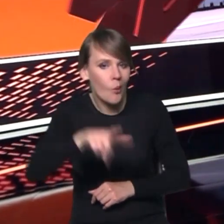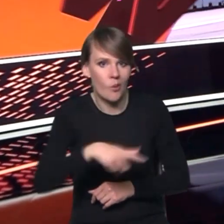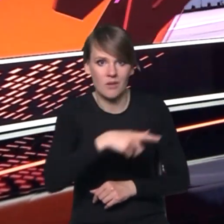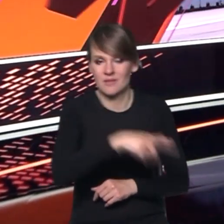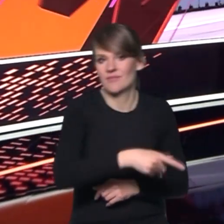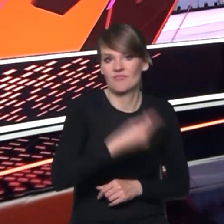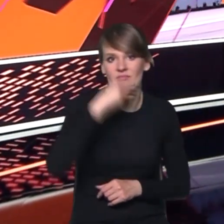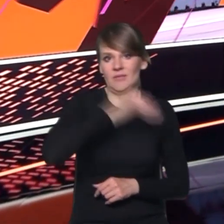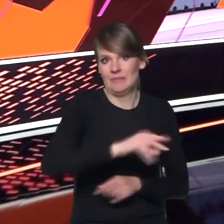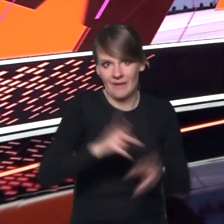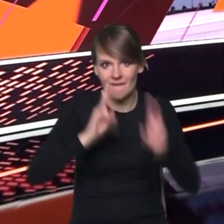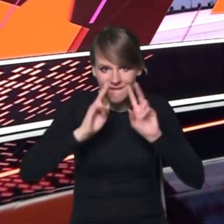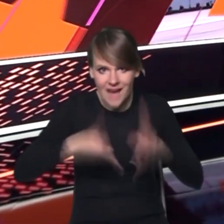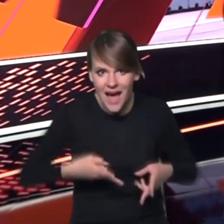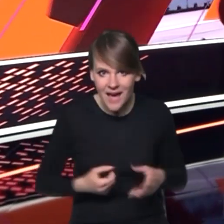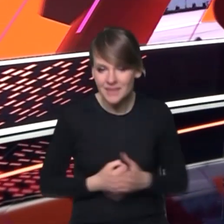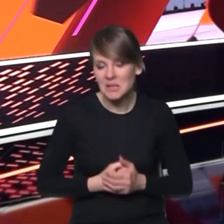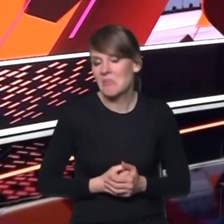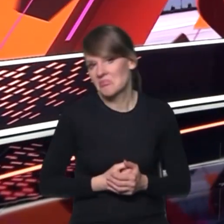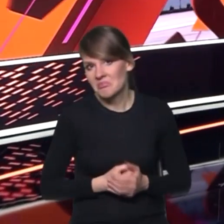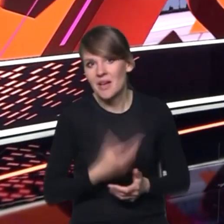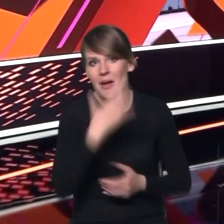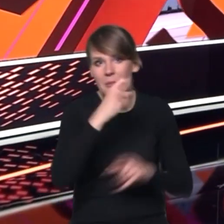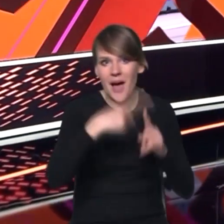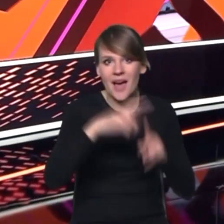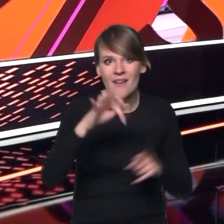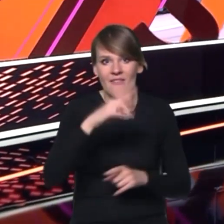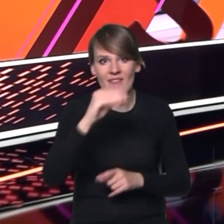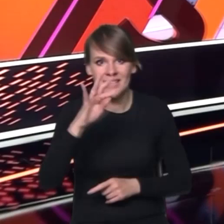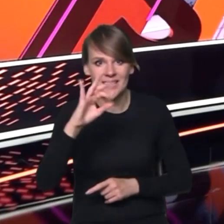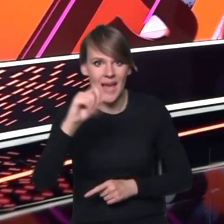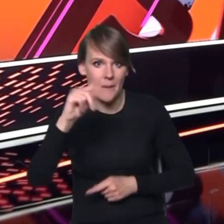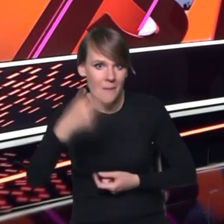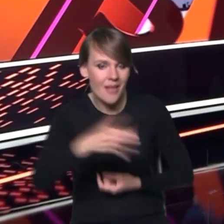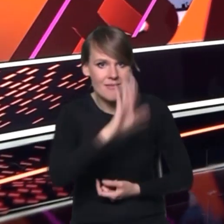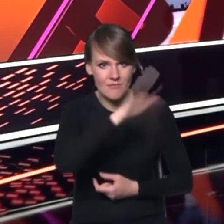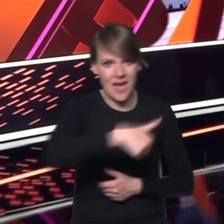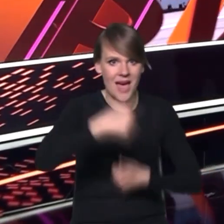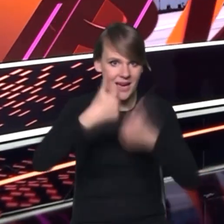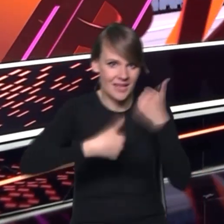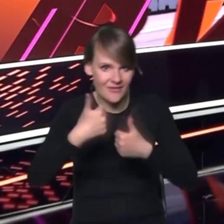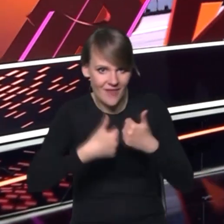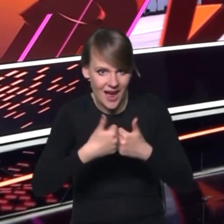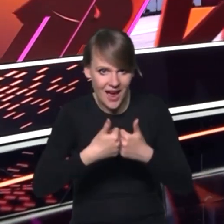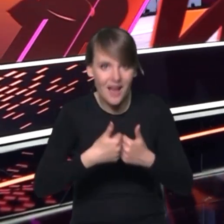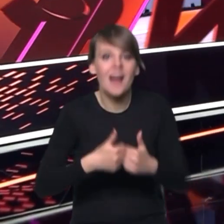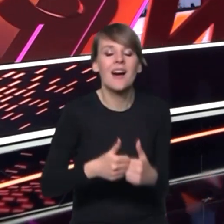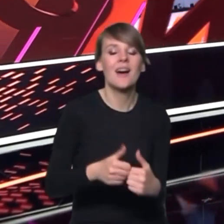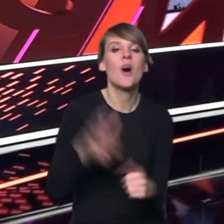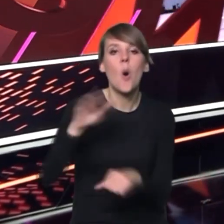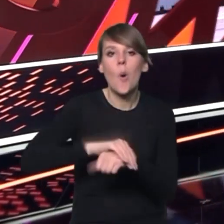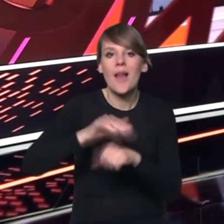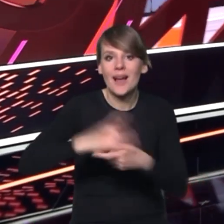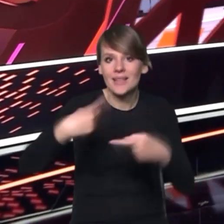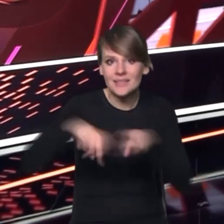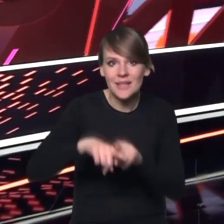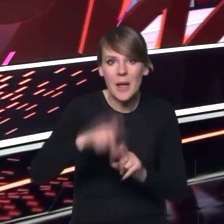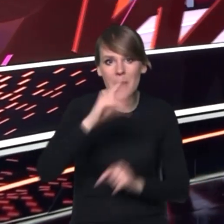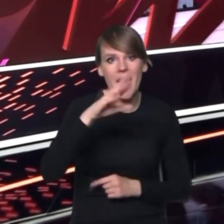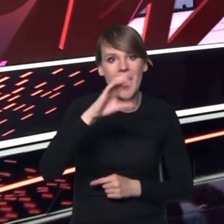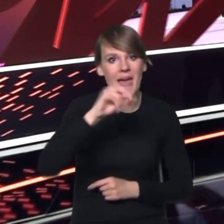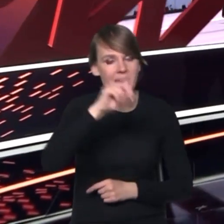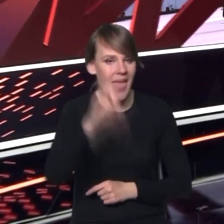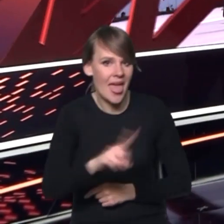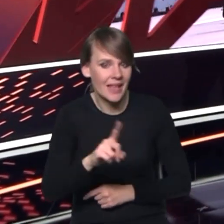faktem i wygląda na to, że Max Verstappen ma rywala. Rękawice rzucił mu kolega zespołu Sergio Perez